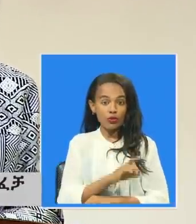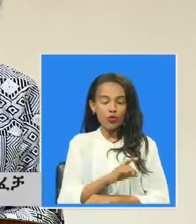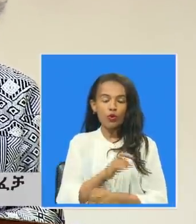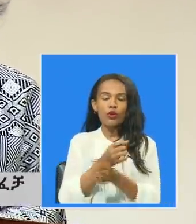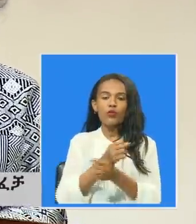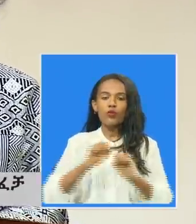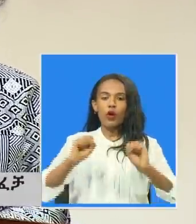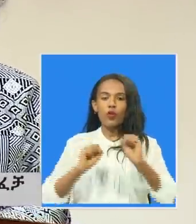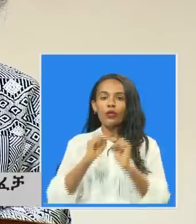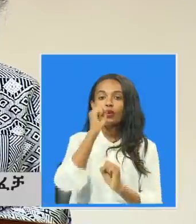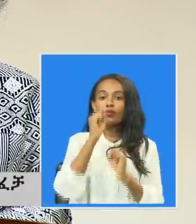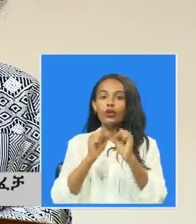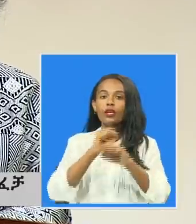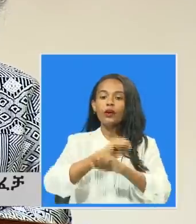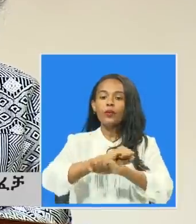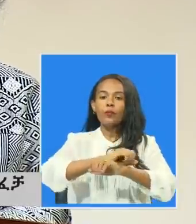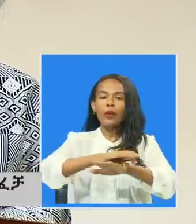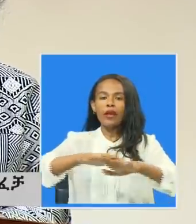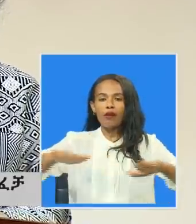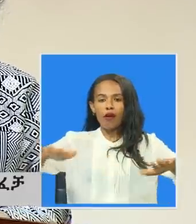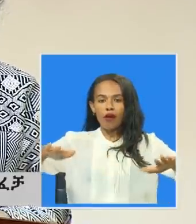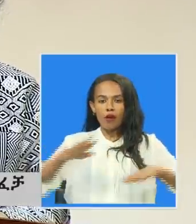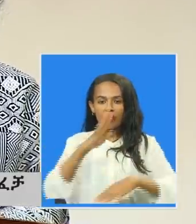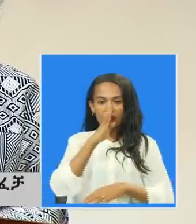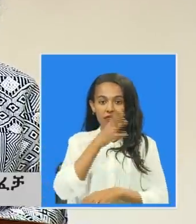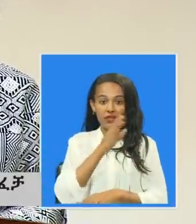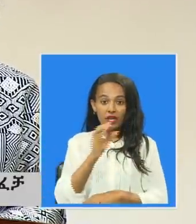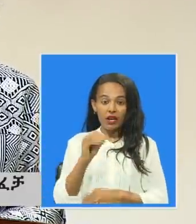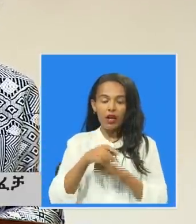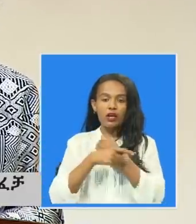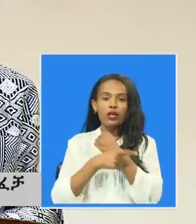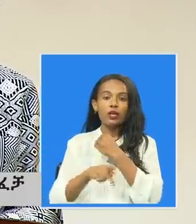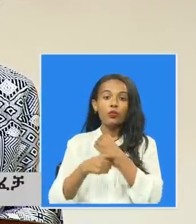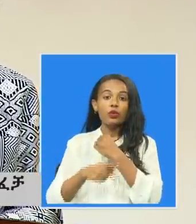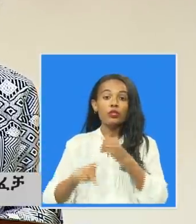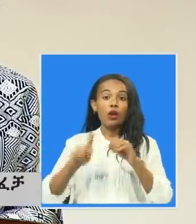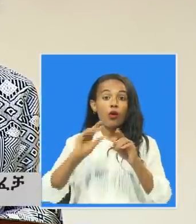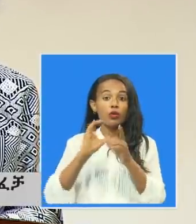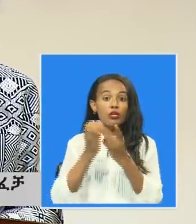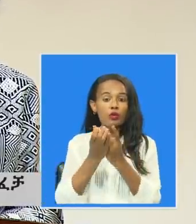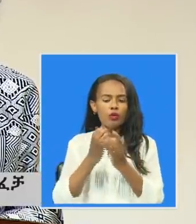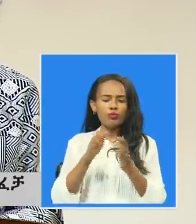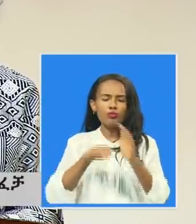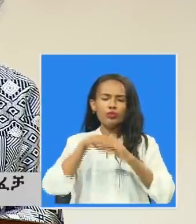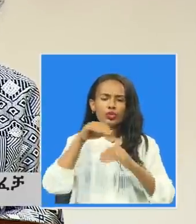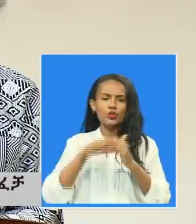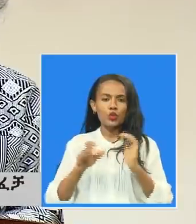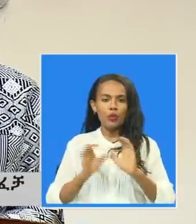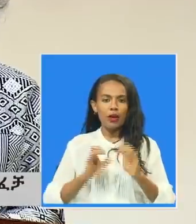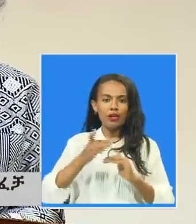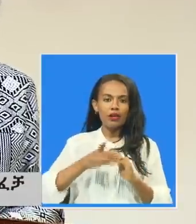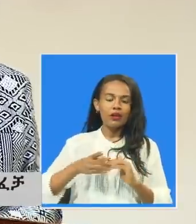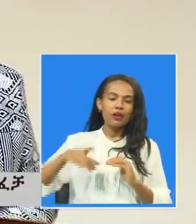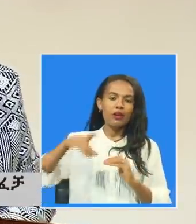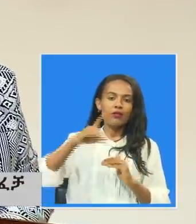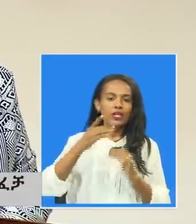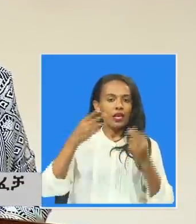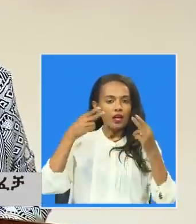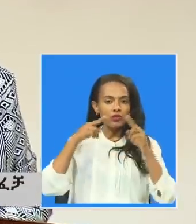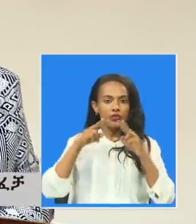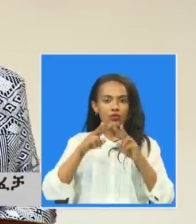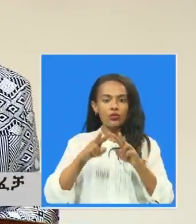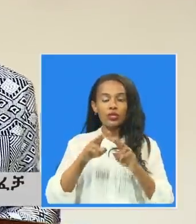ፍትሃዊ የፉክክር ሜዳ መፍጠርና የፖለቲካ ማህደሩን ምቹ ለማድረግ ከፍተኛ